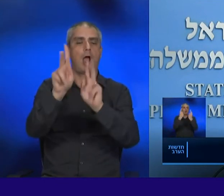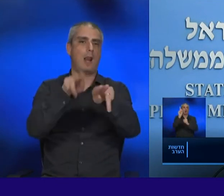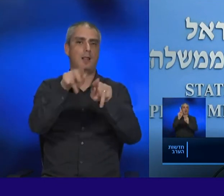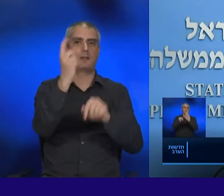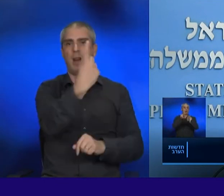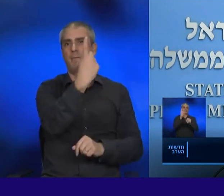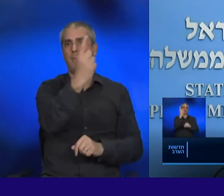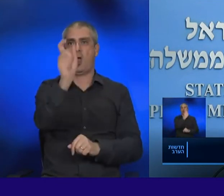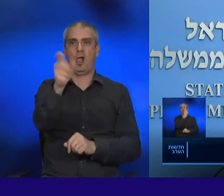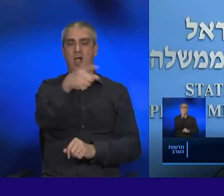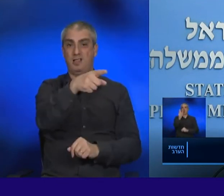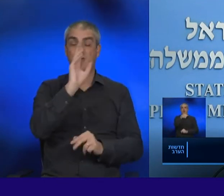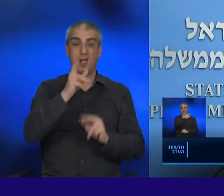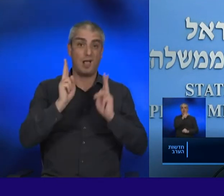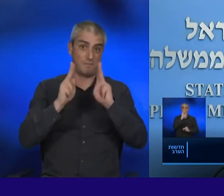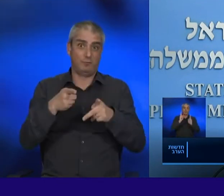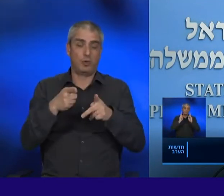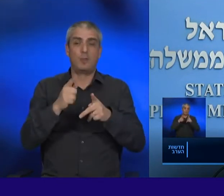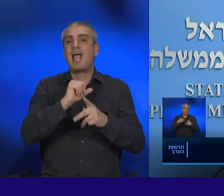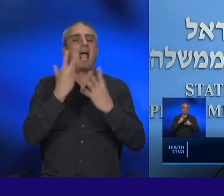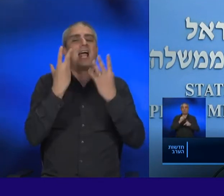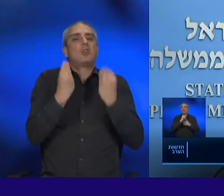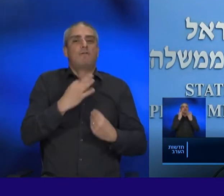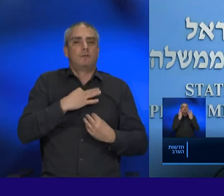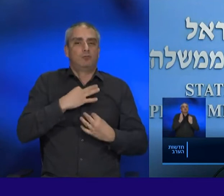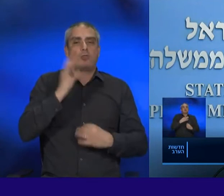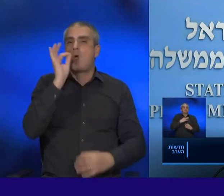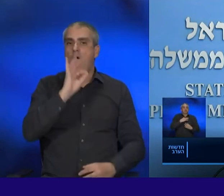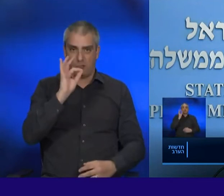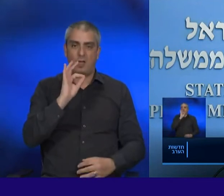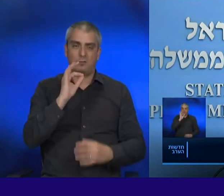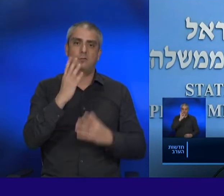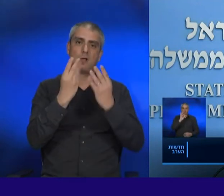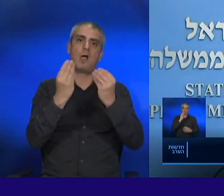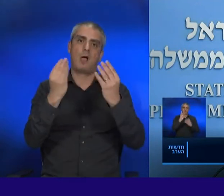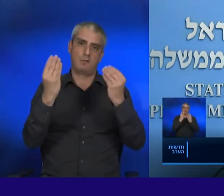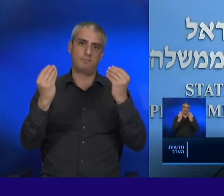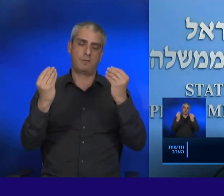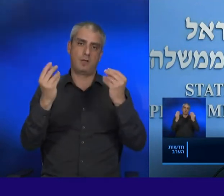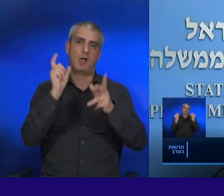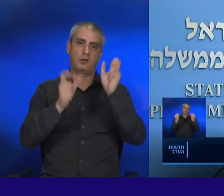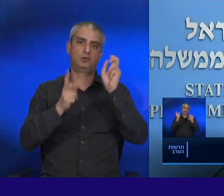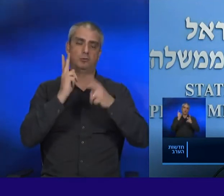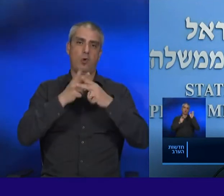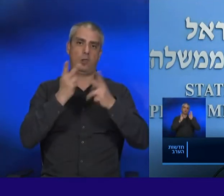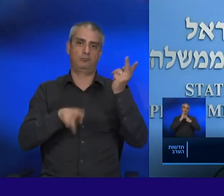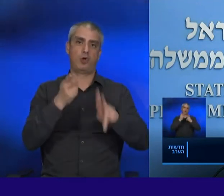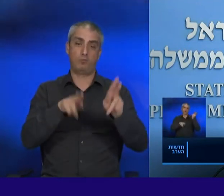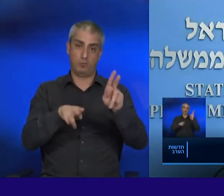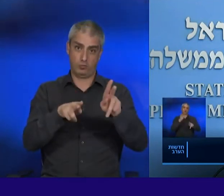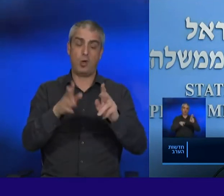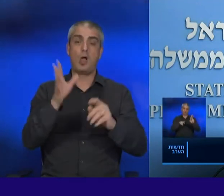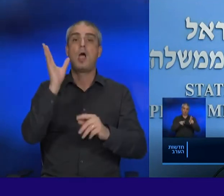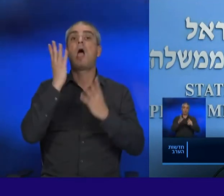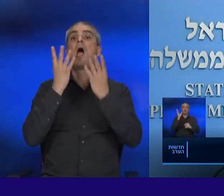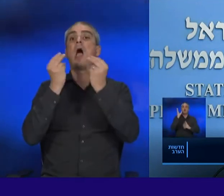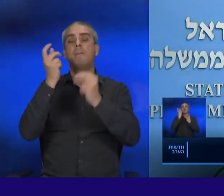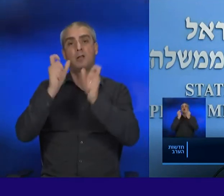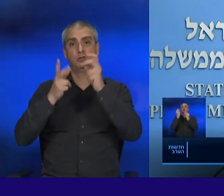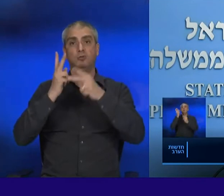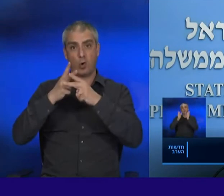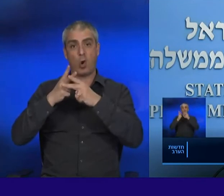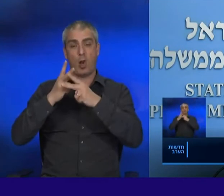גם התרחישים הטובים שלנו עדיין יהיו אנשים לא מעטים שימותו, יהיו אנשים רבים עוד